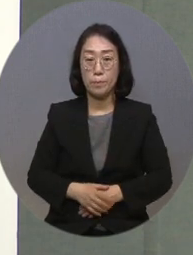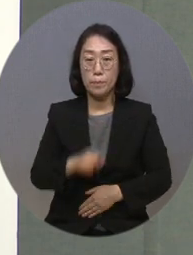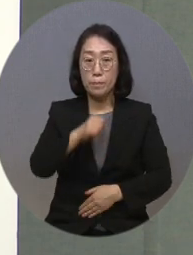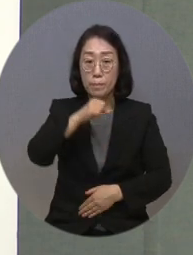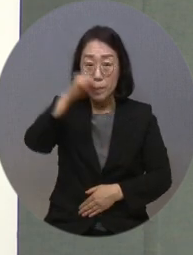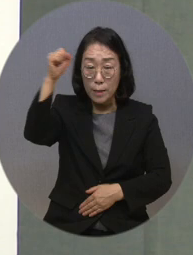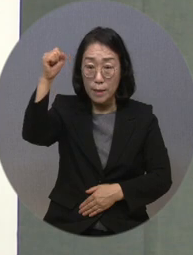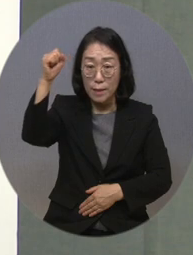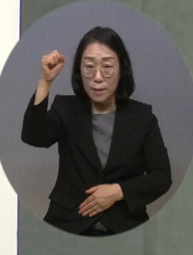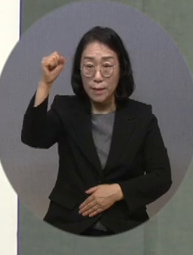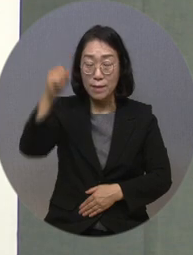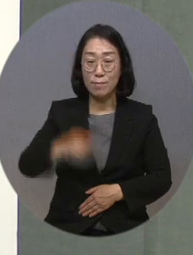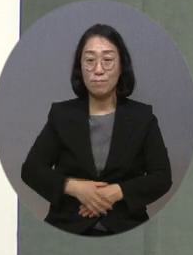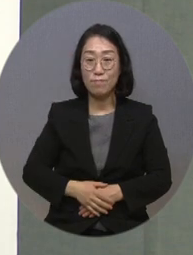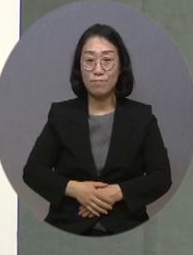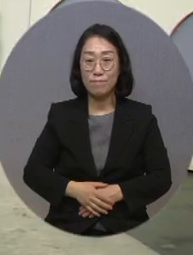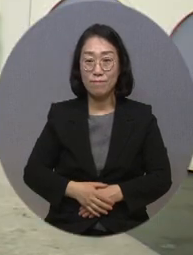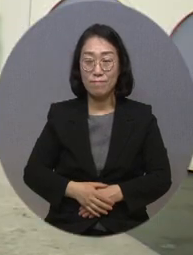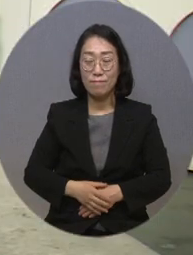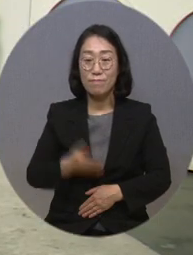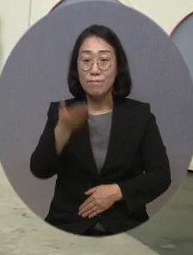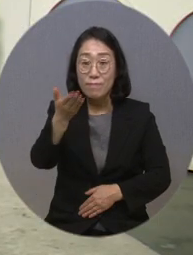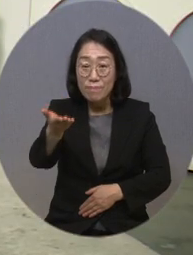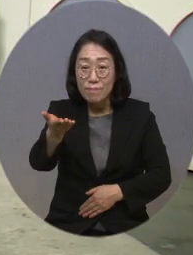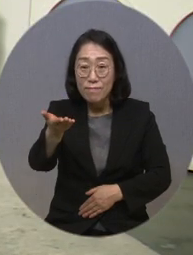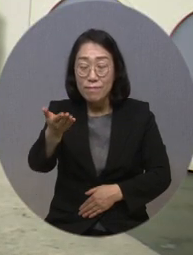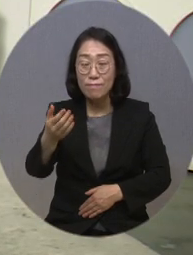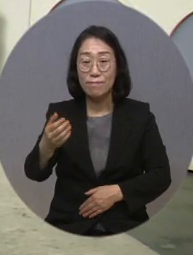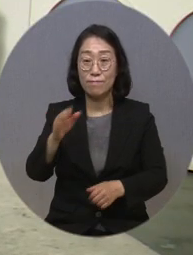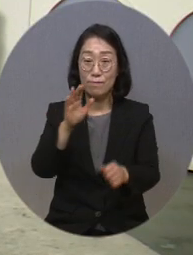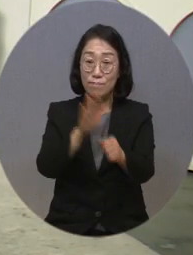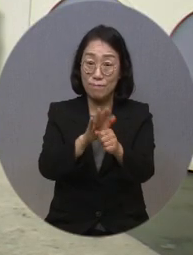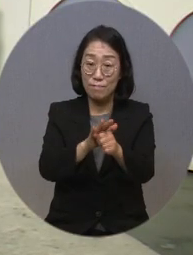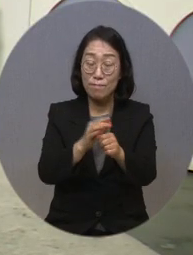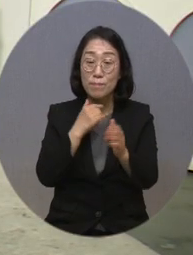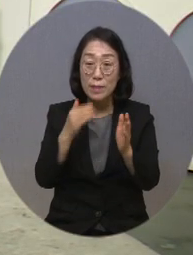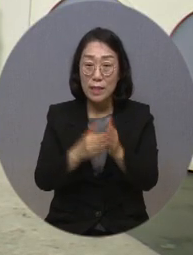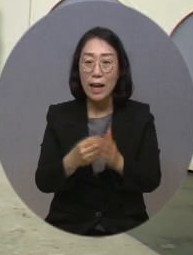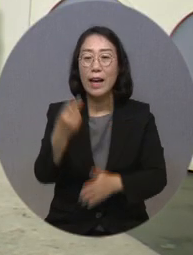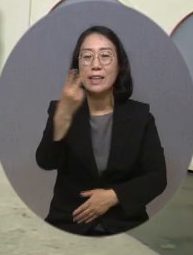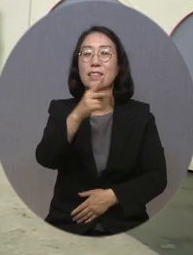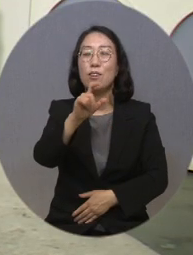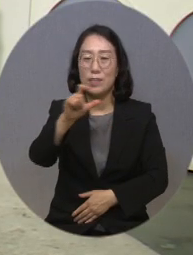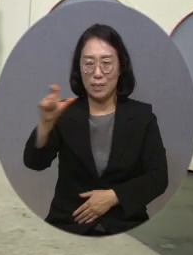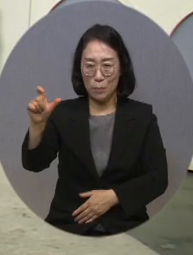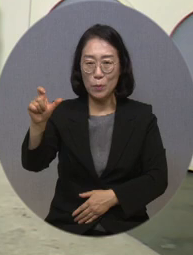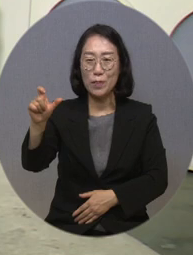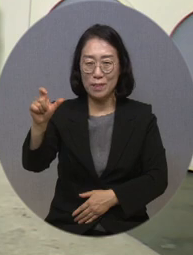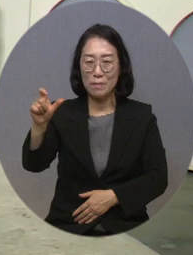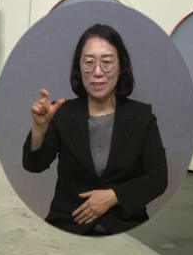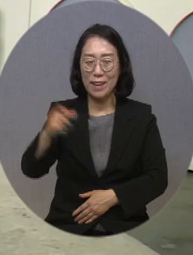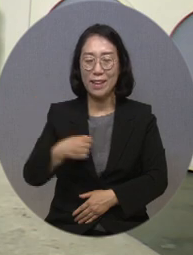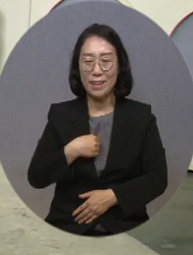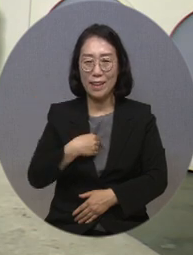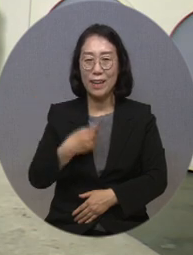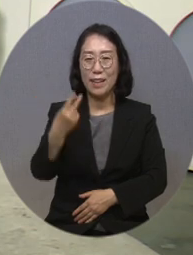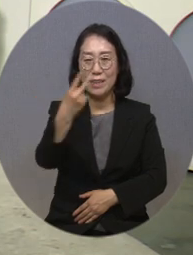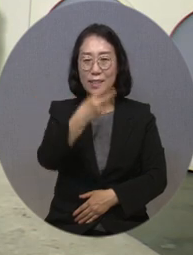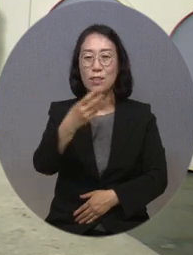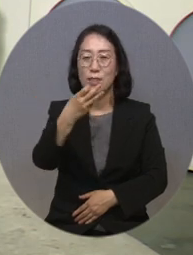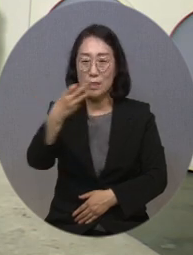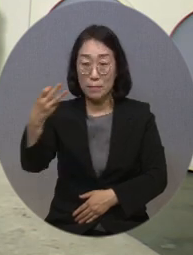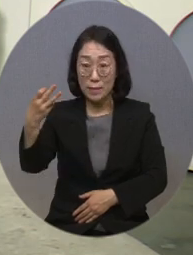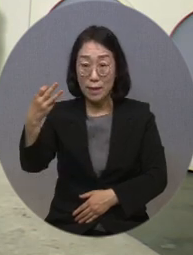통과시키는데 큰 역할을 하셨다고 그러는데. 아, 수화 언어법은 2015년에 통과됐습니다. 아, 제가